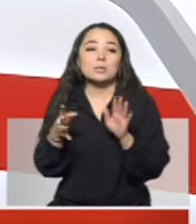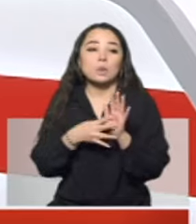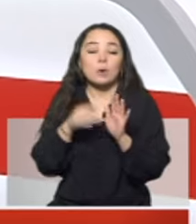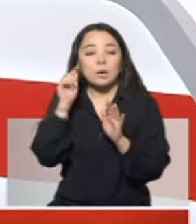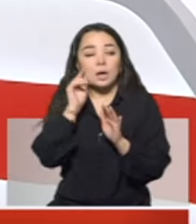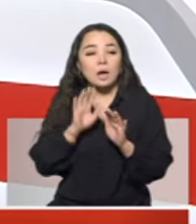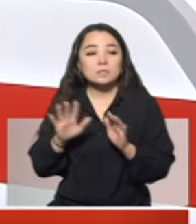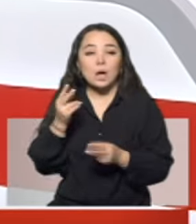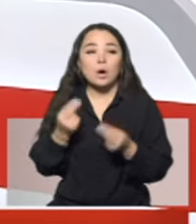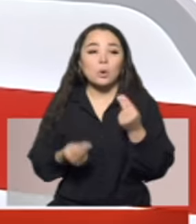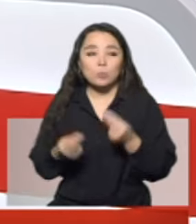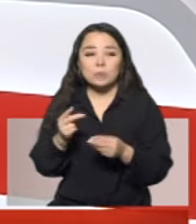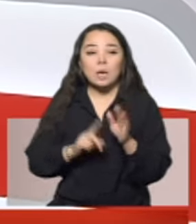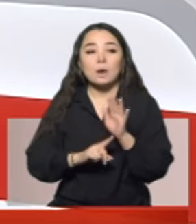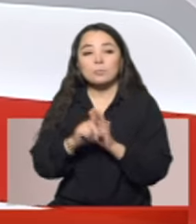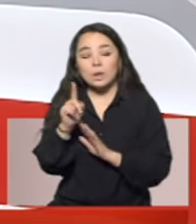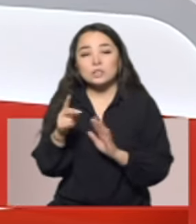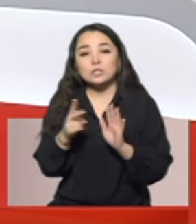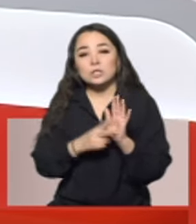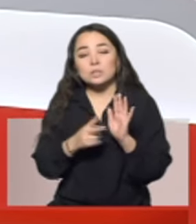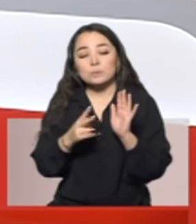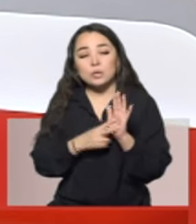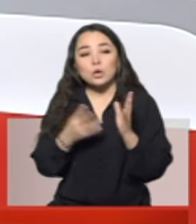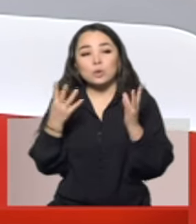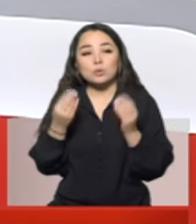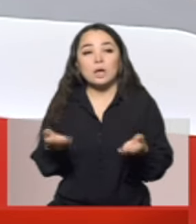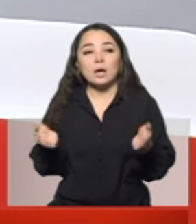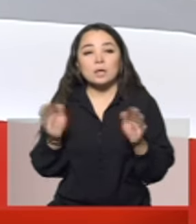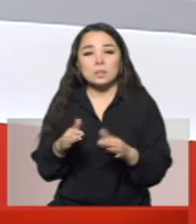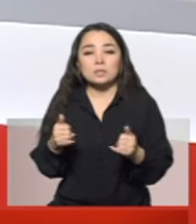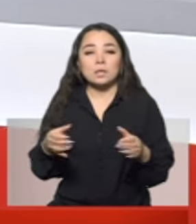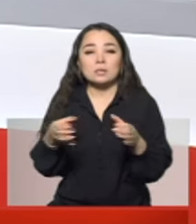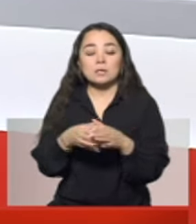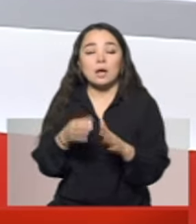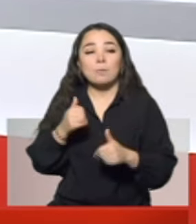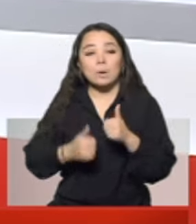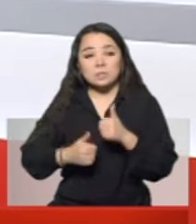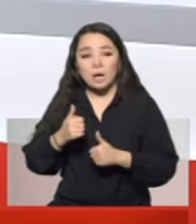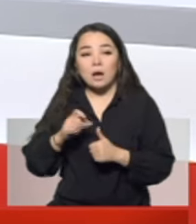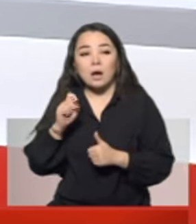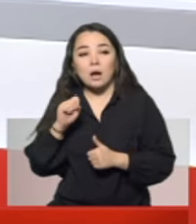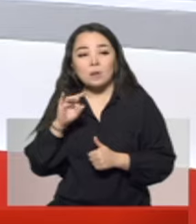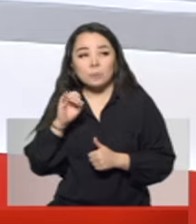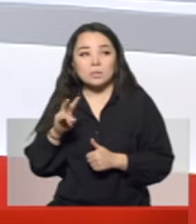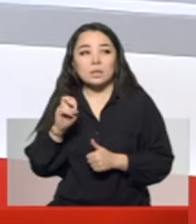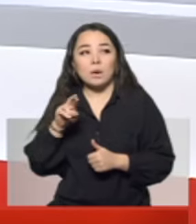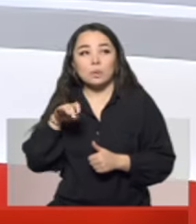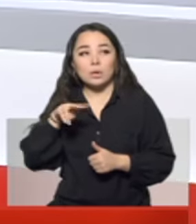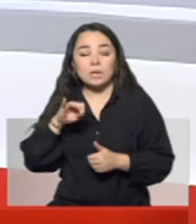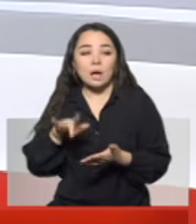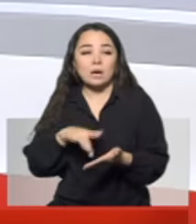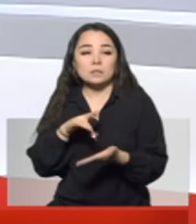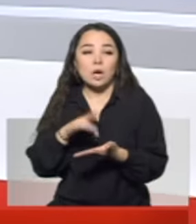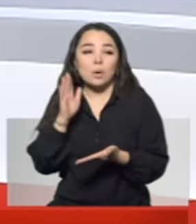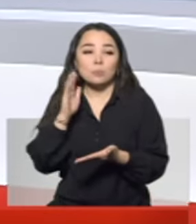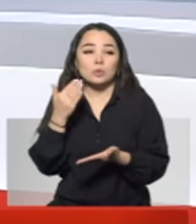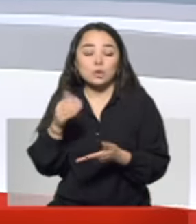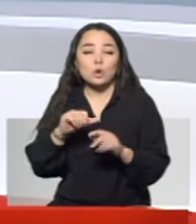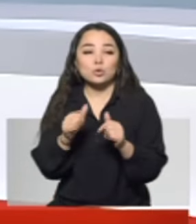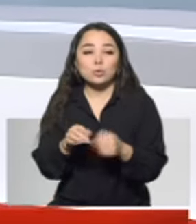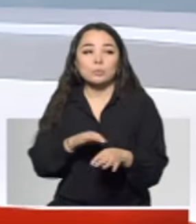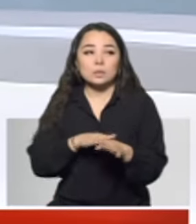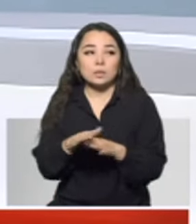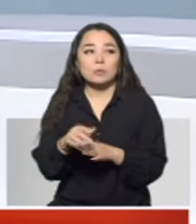қысқы Азия ойындарының басталуына 77 күн қалды. Сары құрлық бәсекесі Харбин және Ябуле қаласында болады.